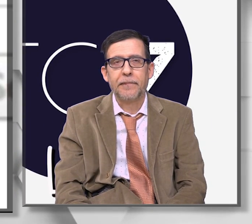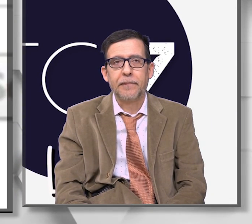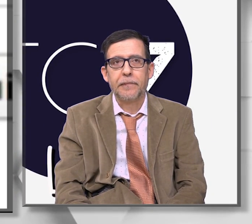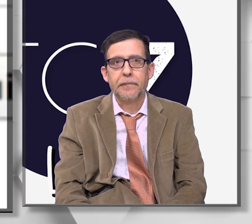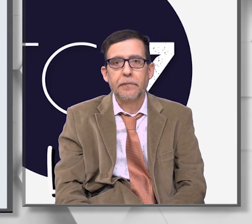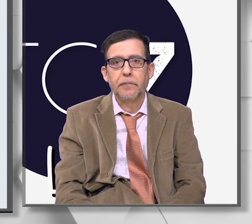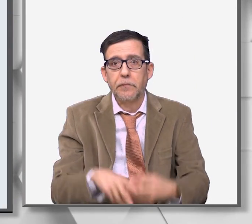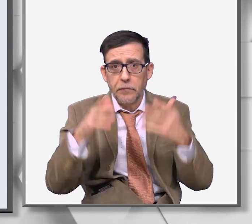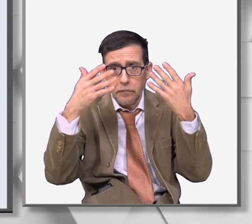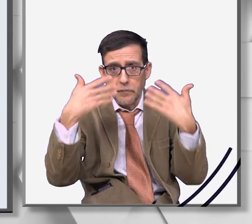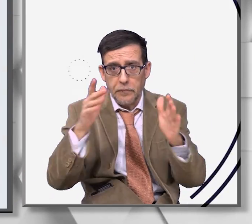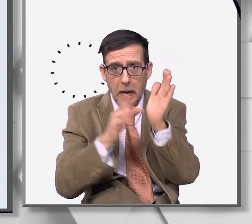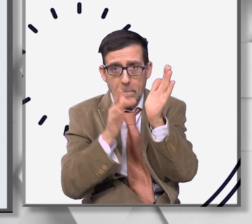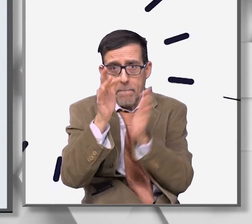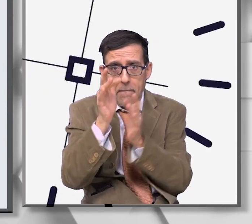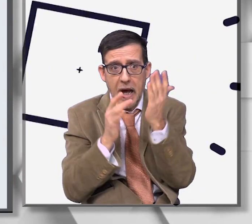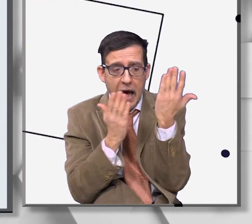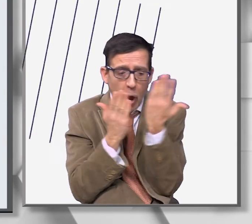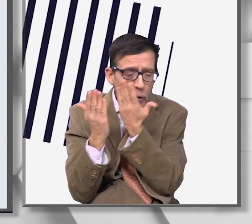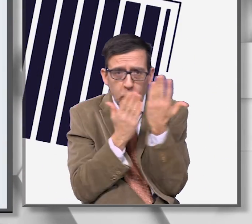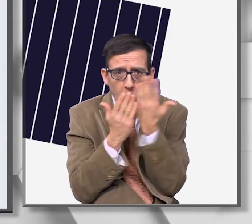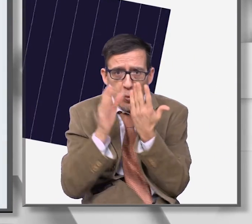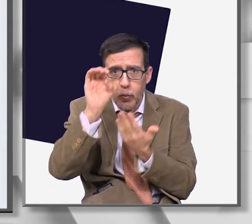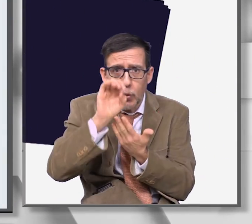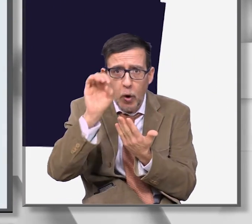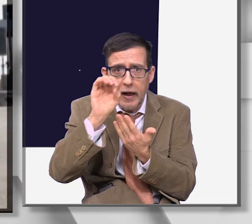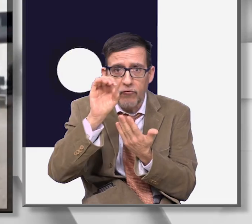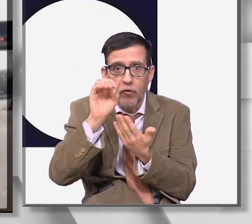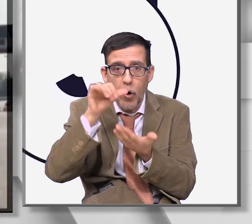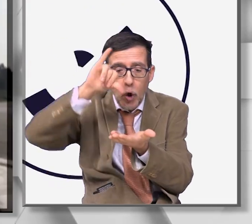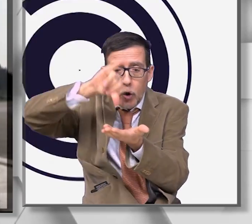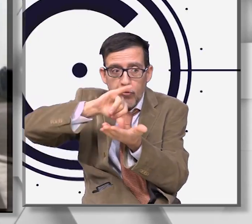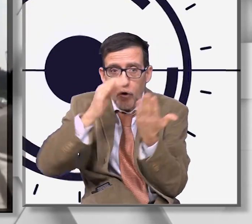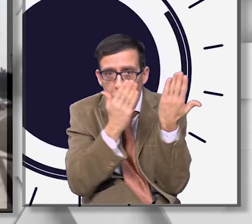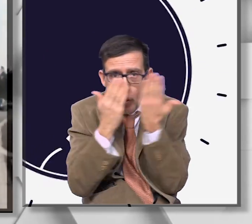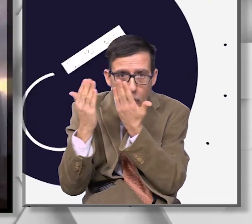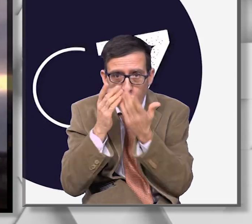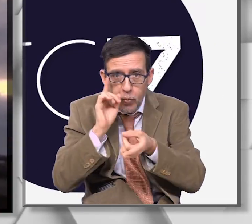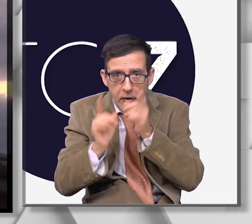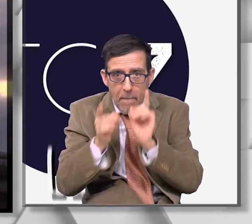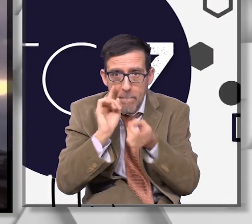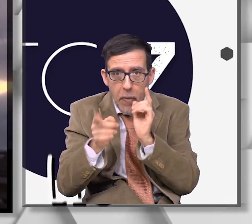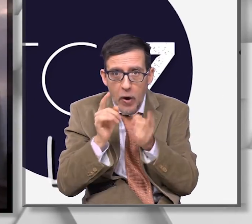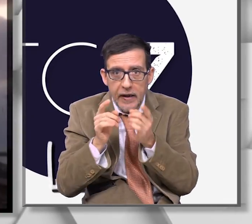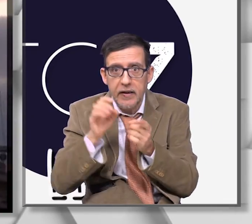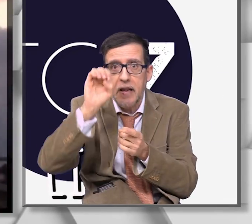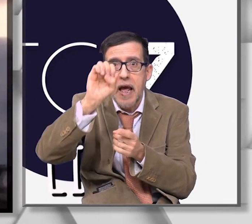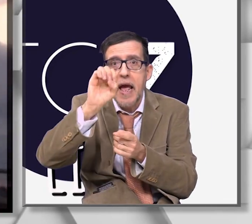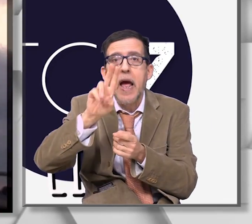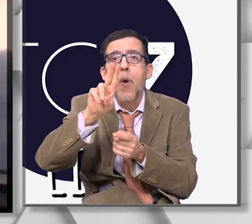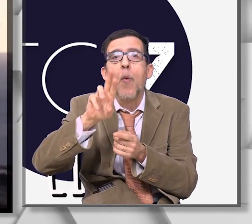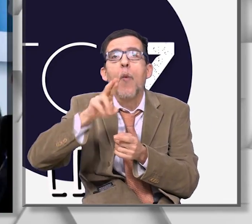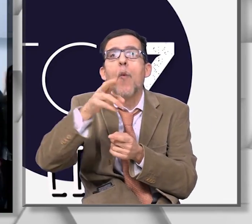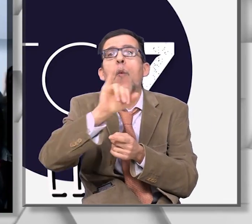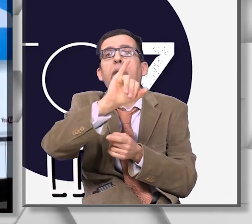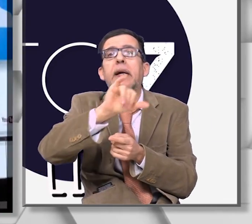si concluderà ma uno studio commissionato dalla regione sardegna al centro studi politici e sociali di eurispes che intende capire quali